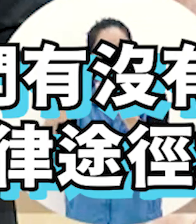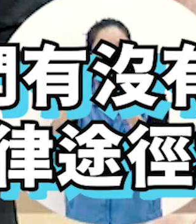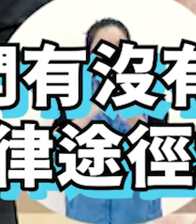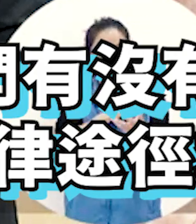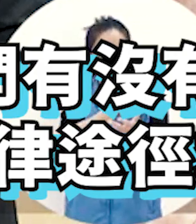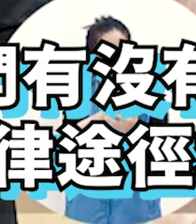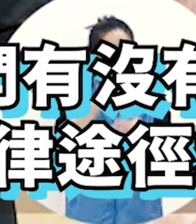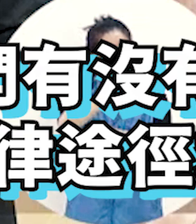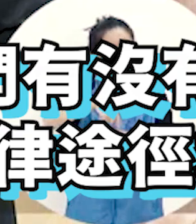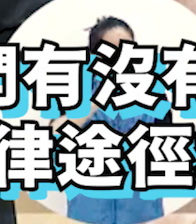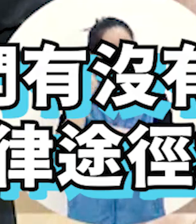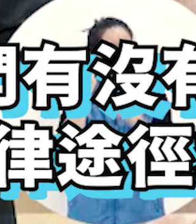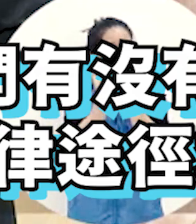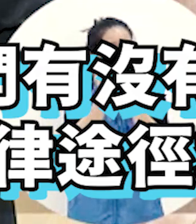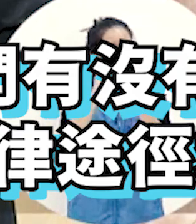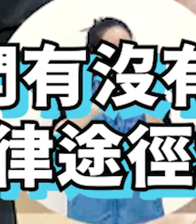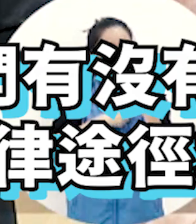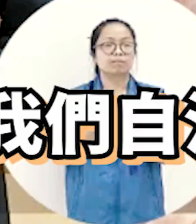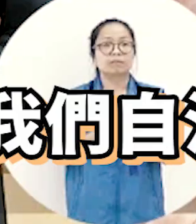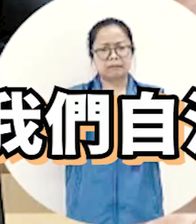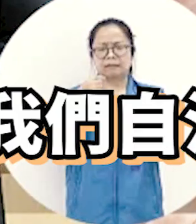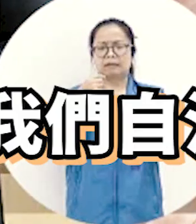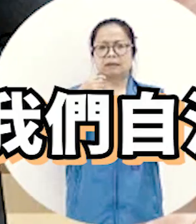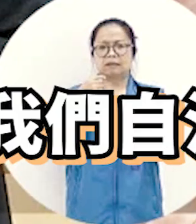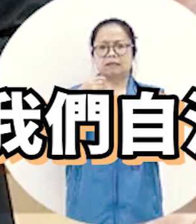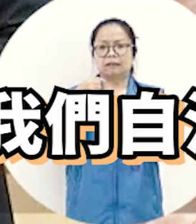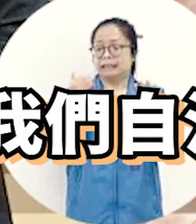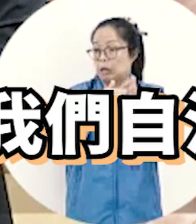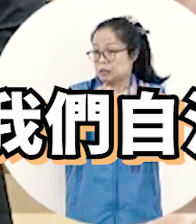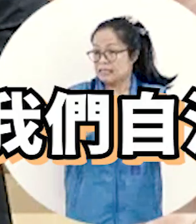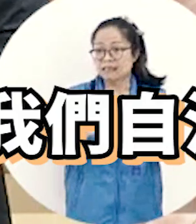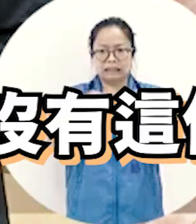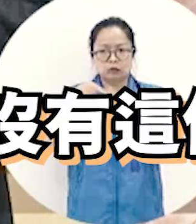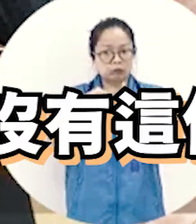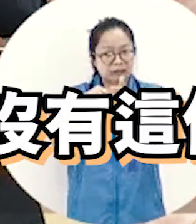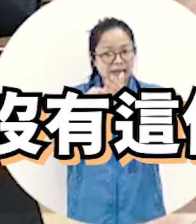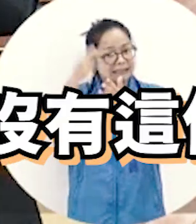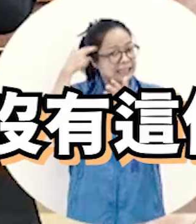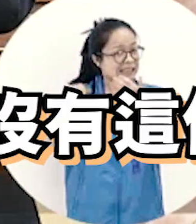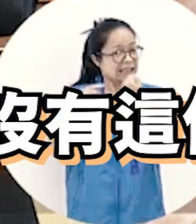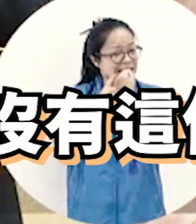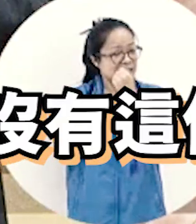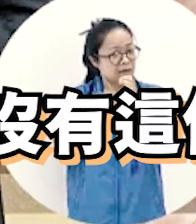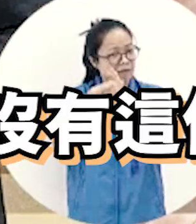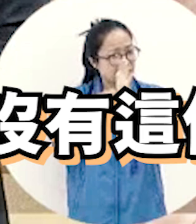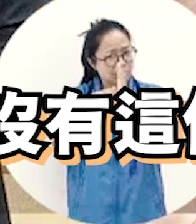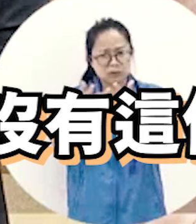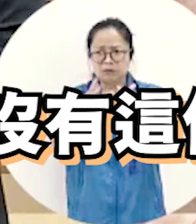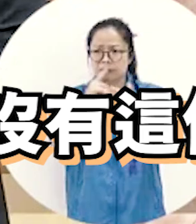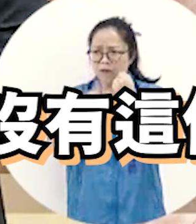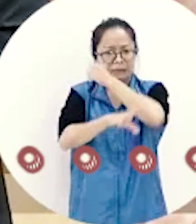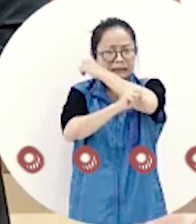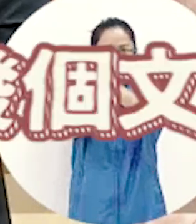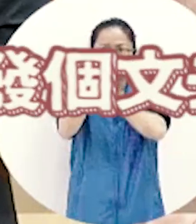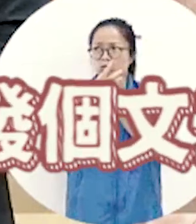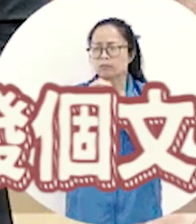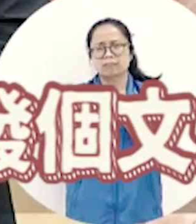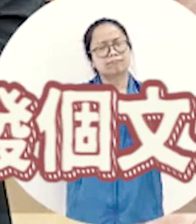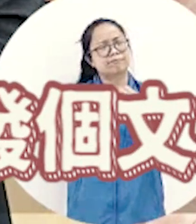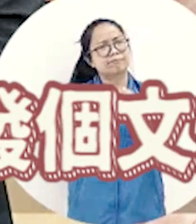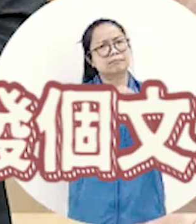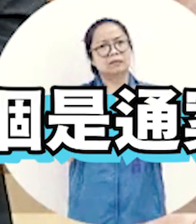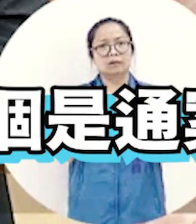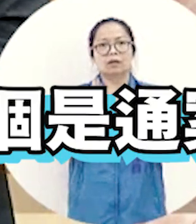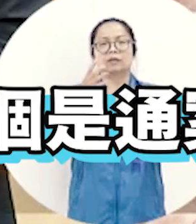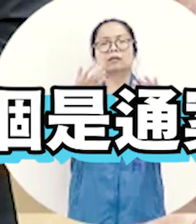好这个在法律途径救济的准备啊？ 因为到现在我们这条例还没有，我们变成说有没有这个法律上面的利益？ 你也可以发个文去